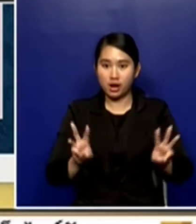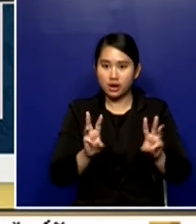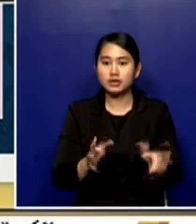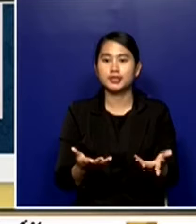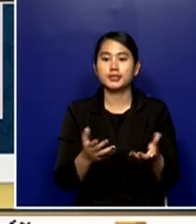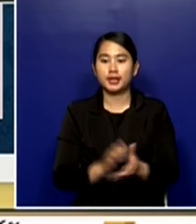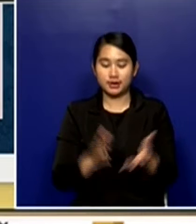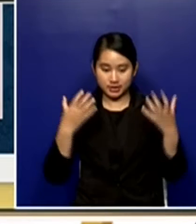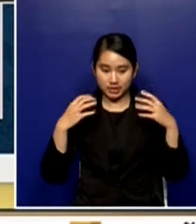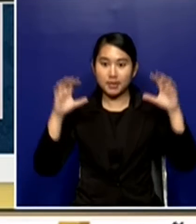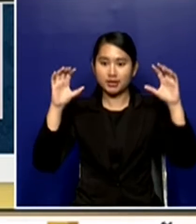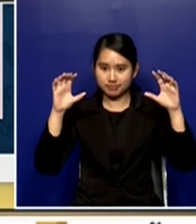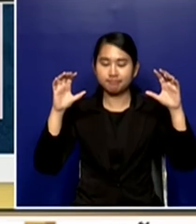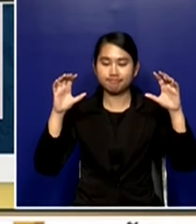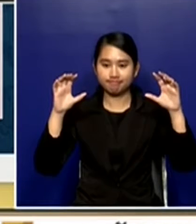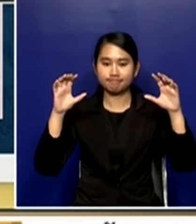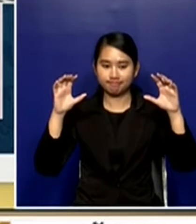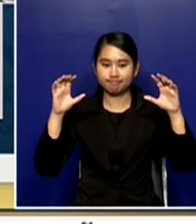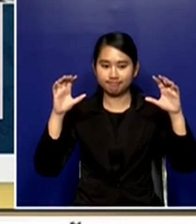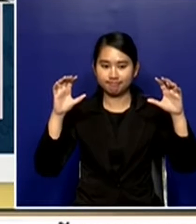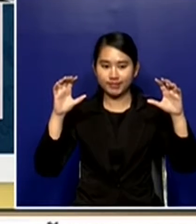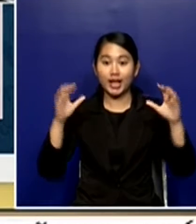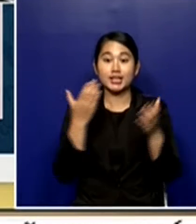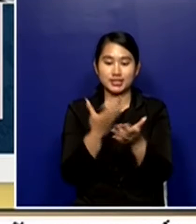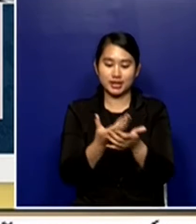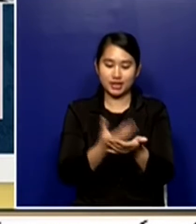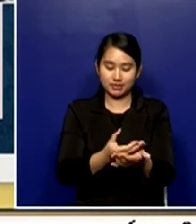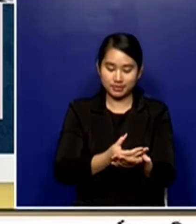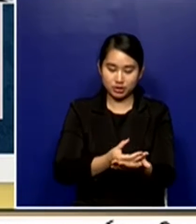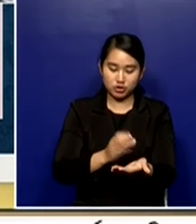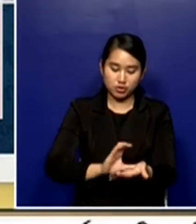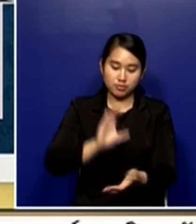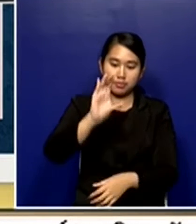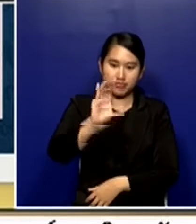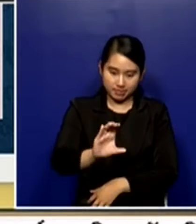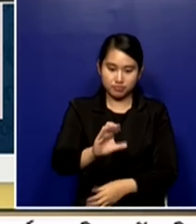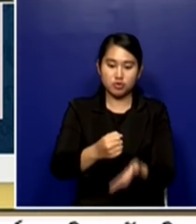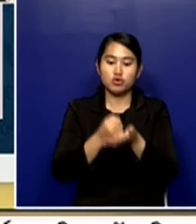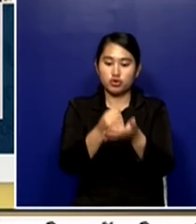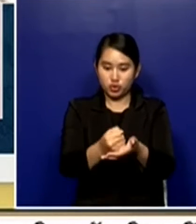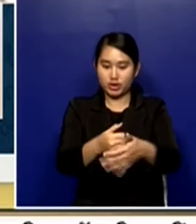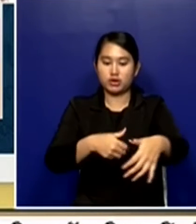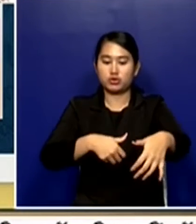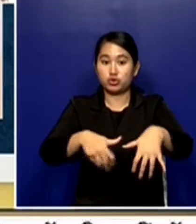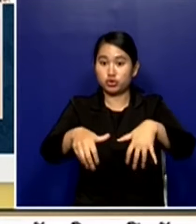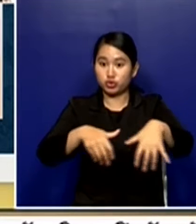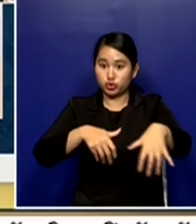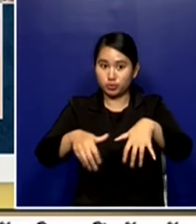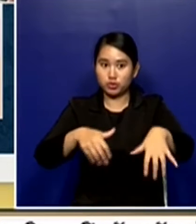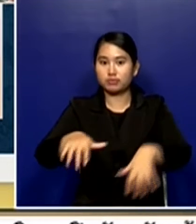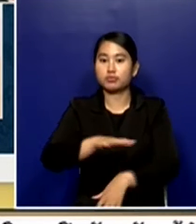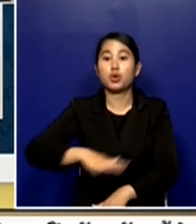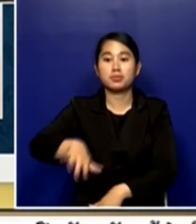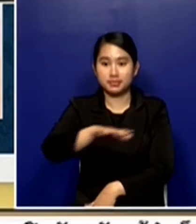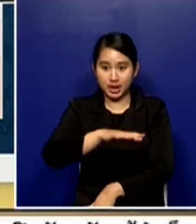ซึ่รฐบาลเองได้จ่ายเงินช่วยเหลือ พี่น้องทั่วไป